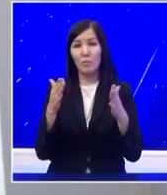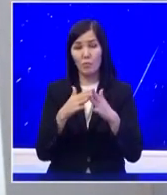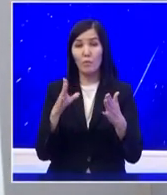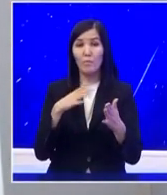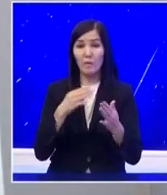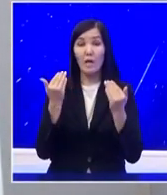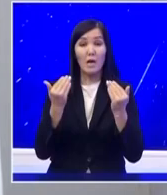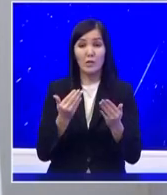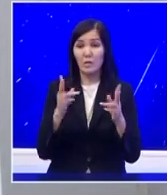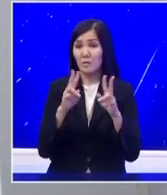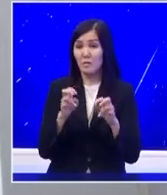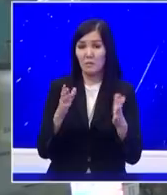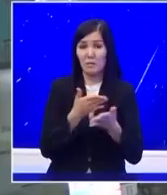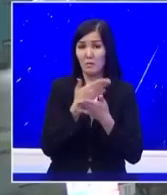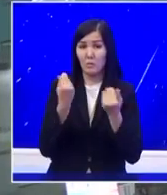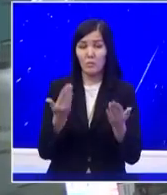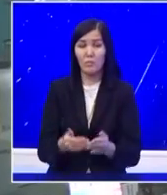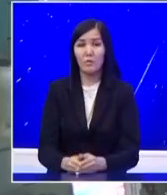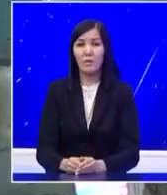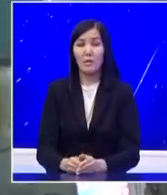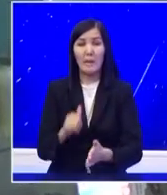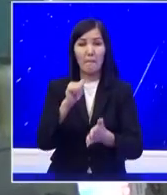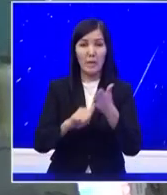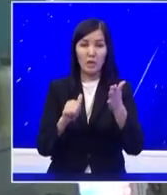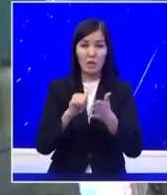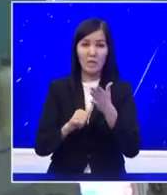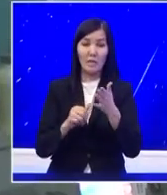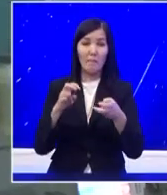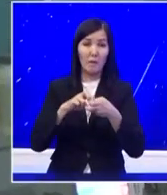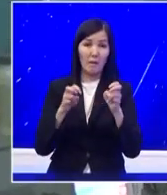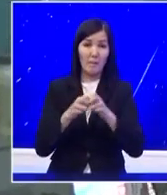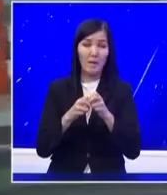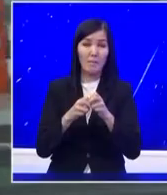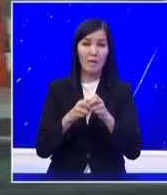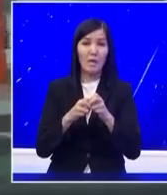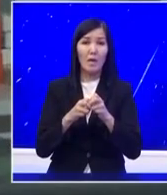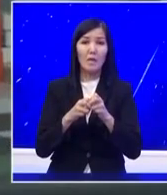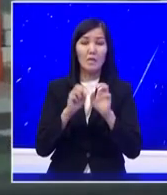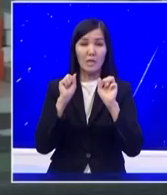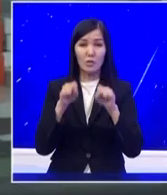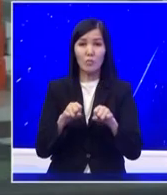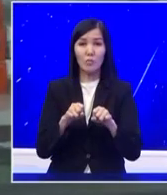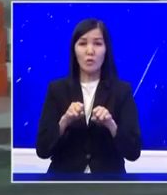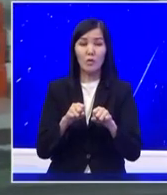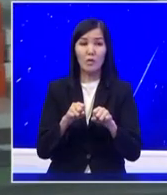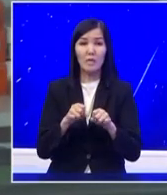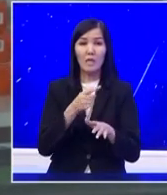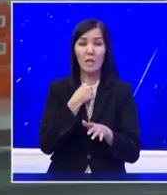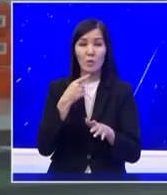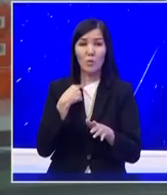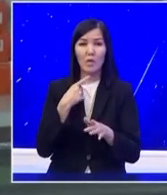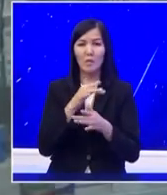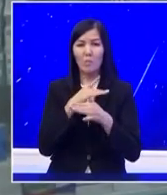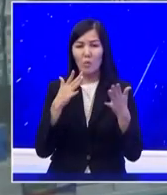было. А так мы не покупали, не было. Причина лекарственного ажиотажа, на, казалось бы, доступные препараты, простые и бесхитростные. Талдыкурганцы